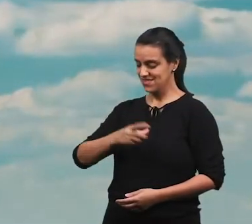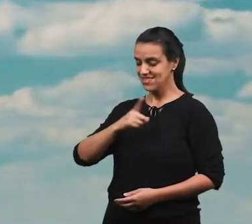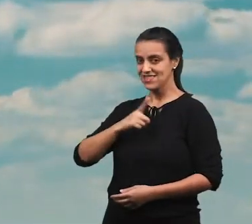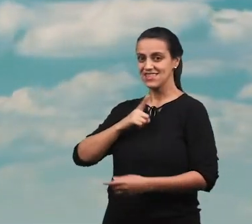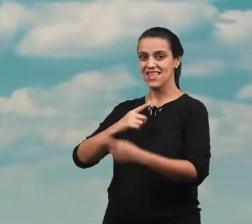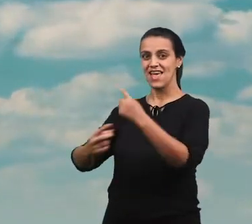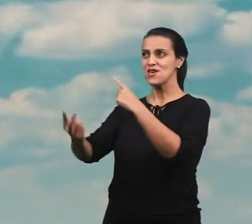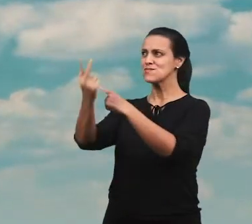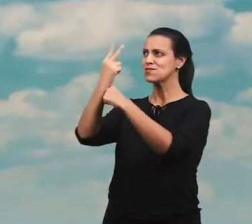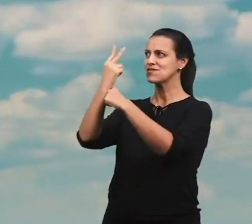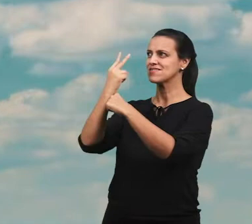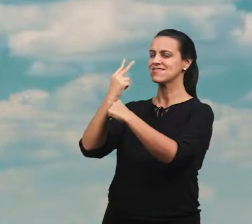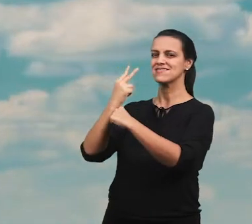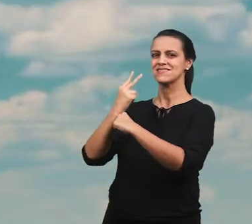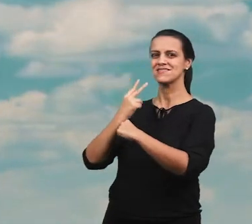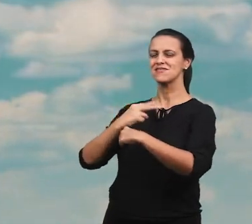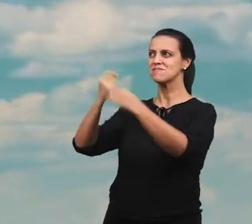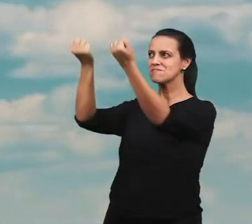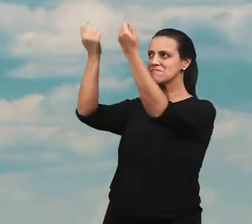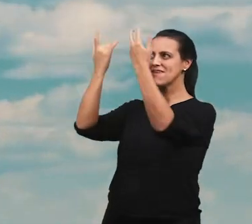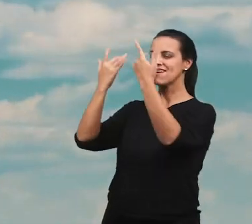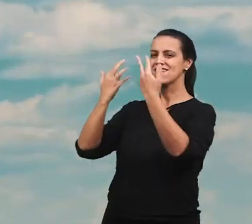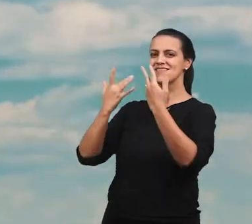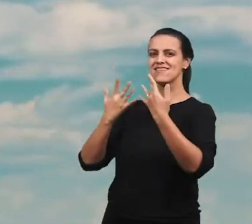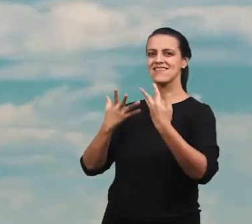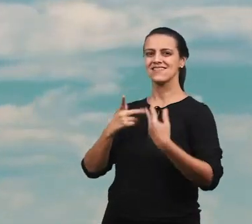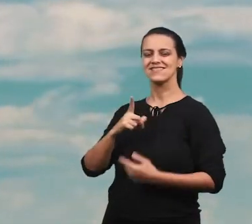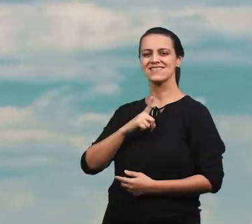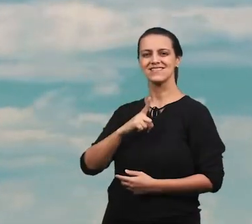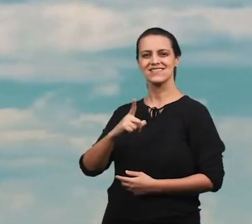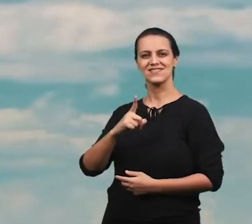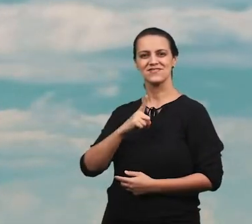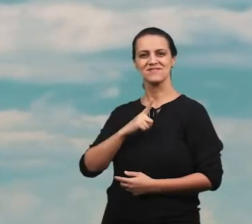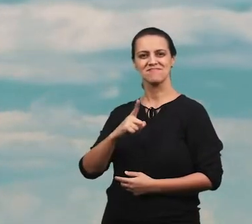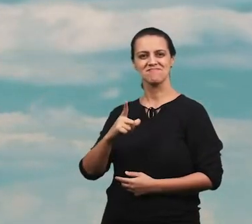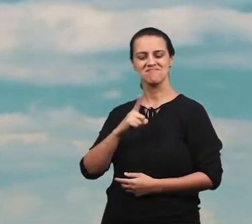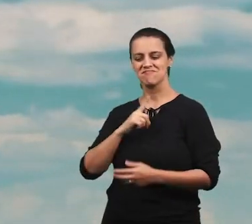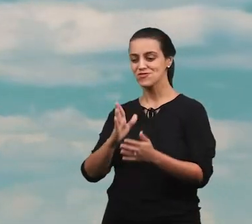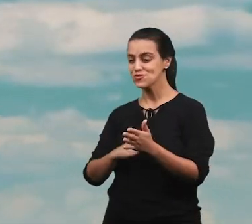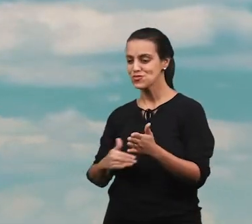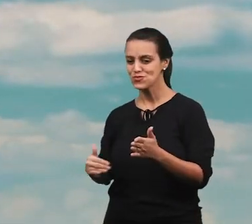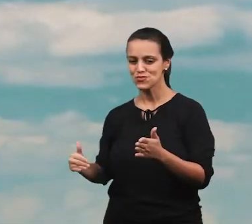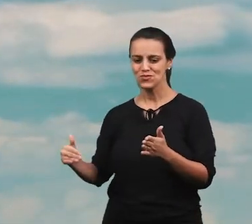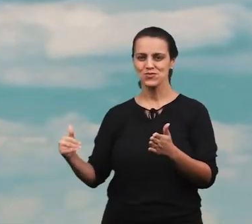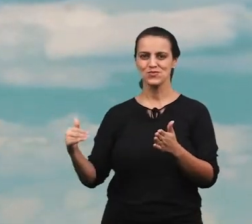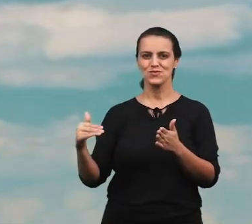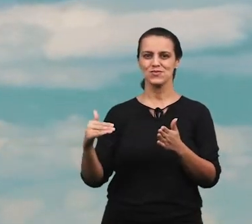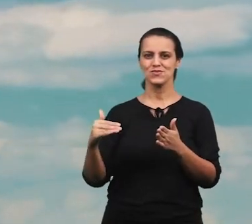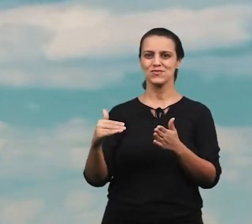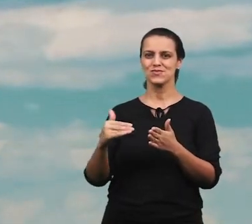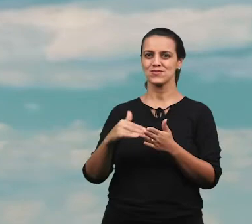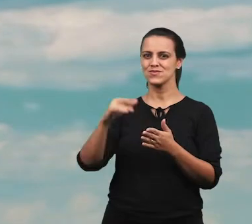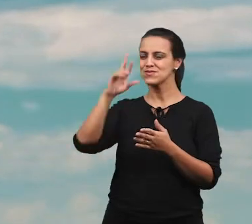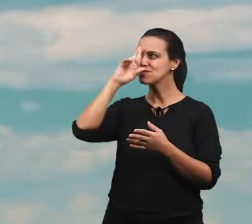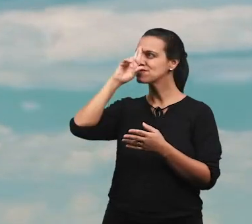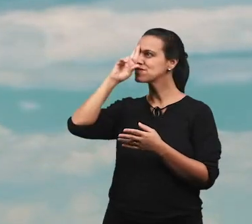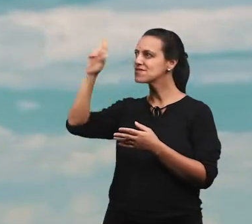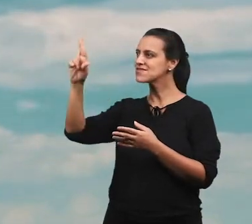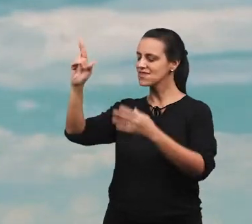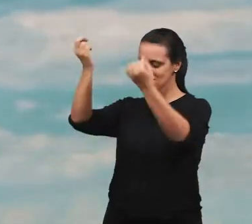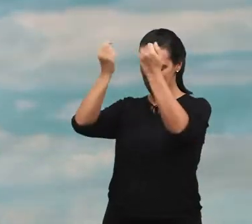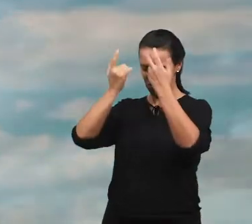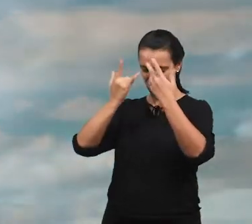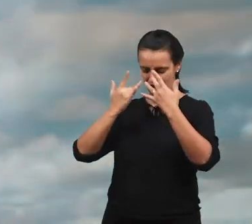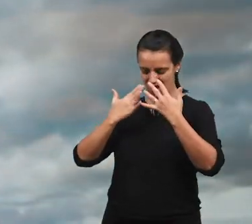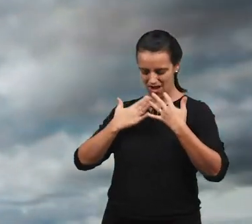Словам Господним верю я, моя вся крепость в них. Он верный щит, Он часть моя